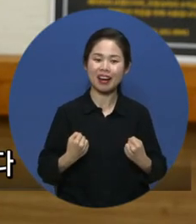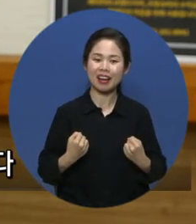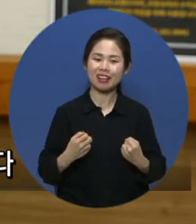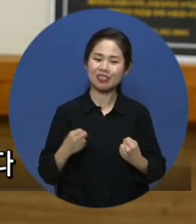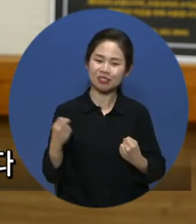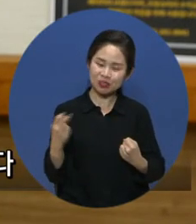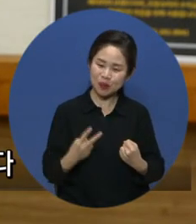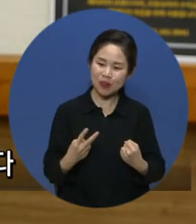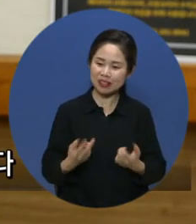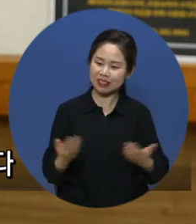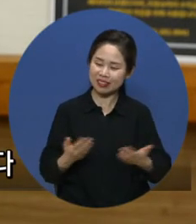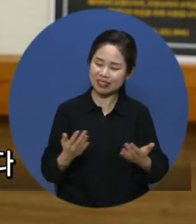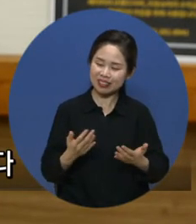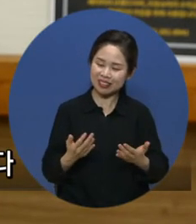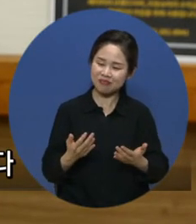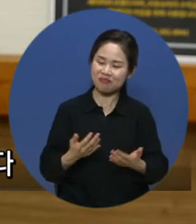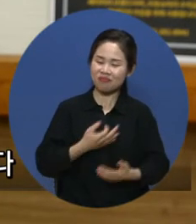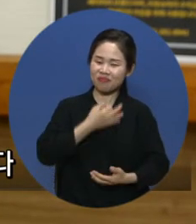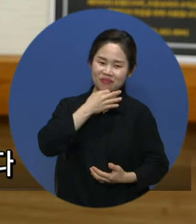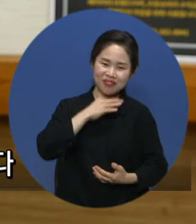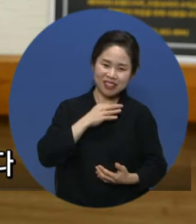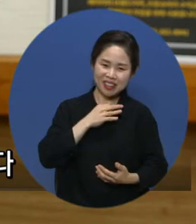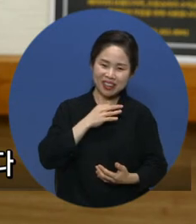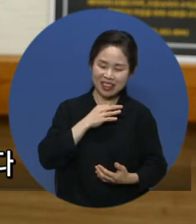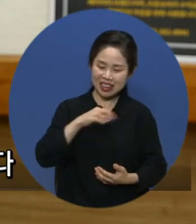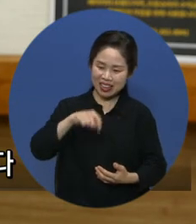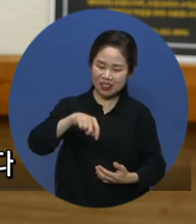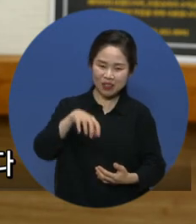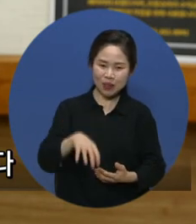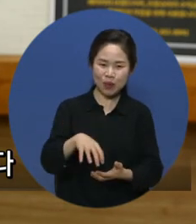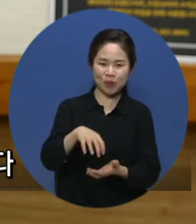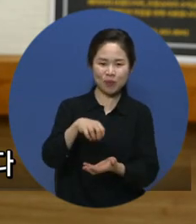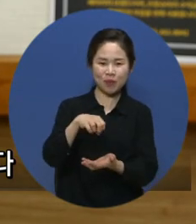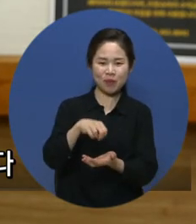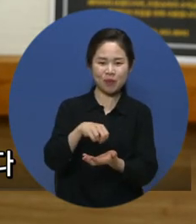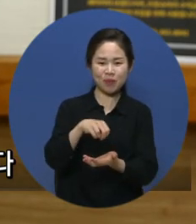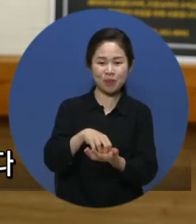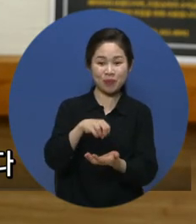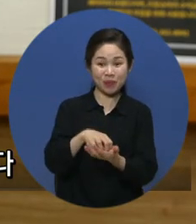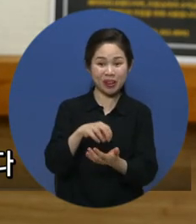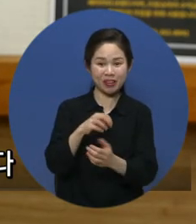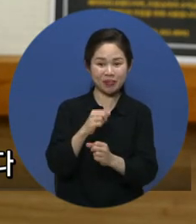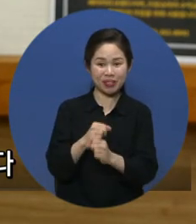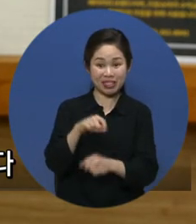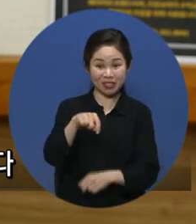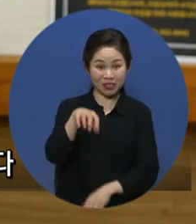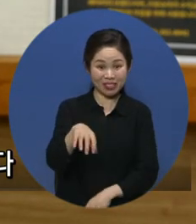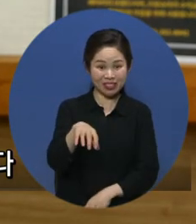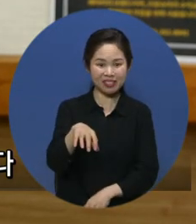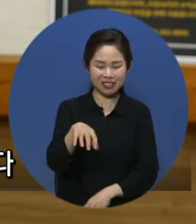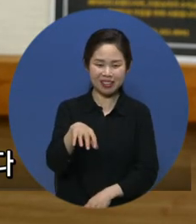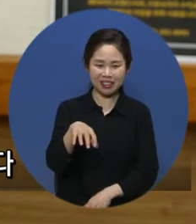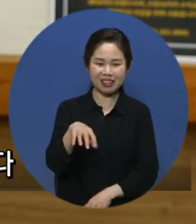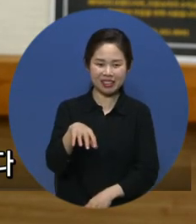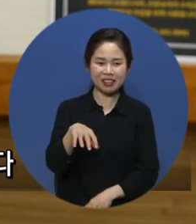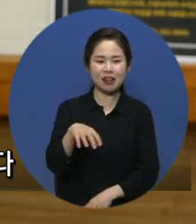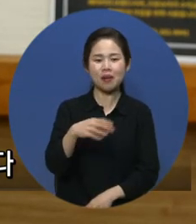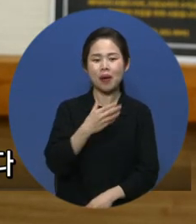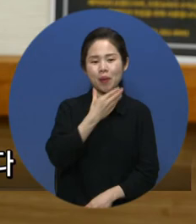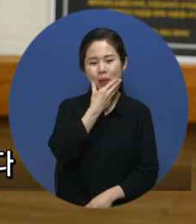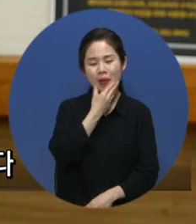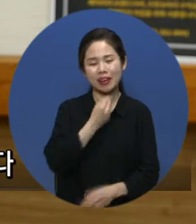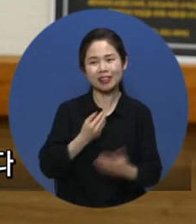보람차게 오래오래 뜨랑슈아 베이커리에서 정말 행복한 일상과 그런